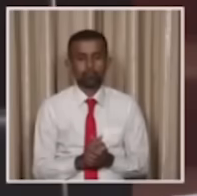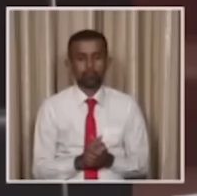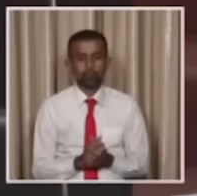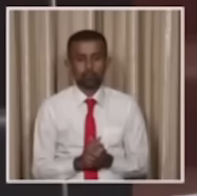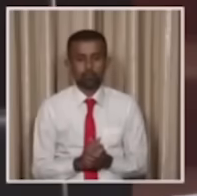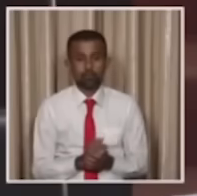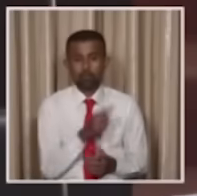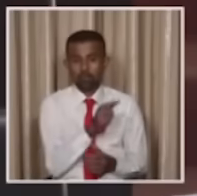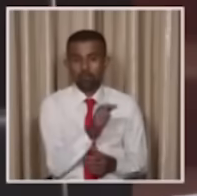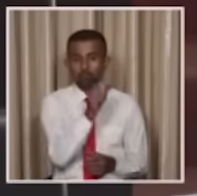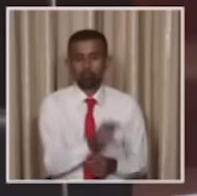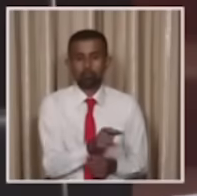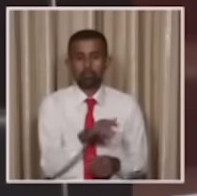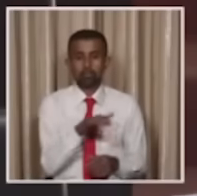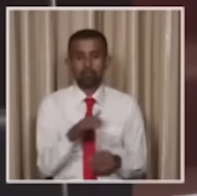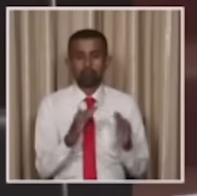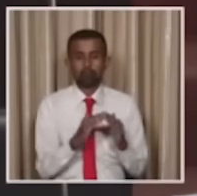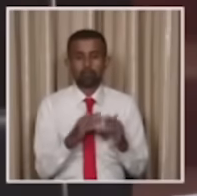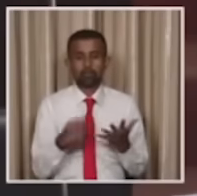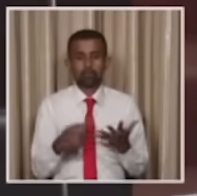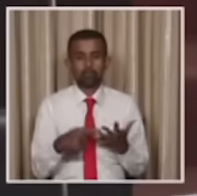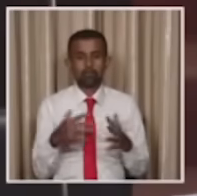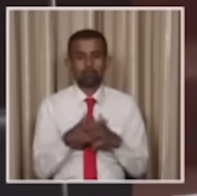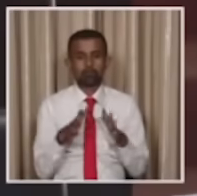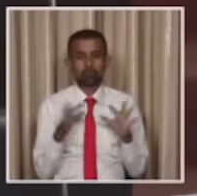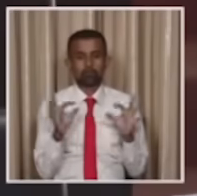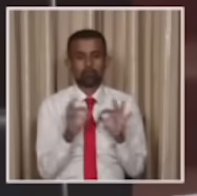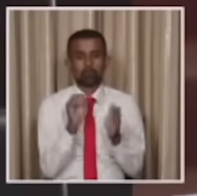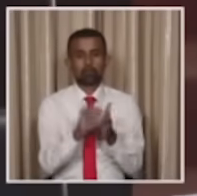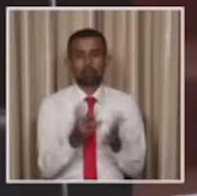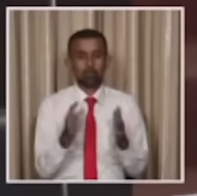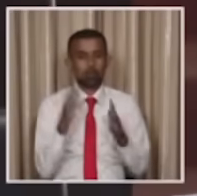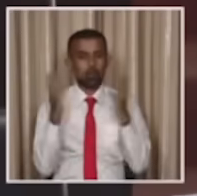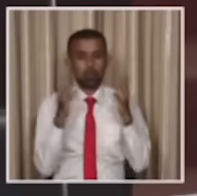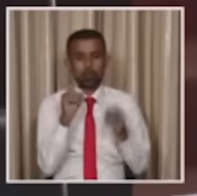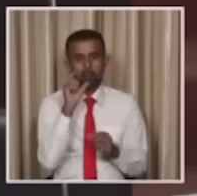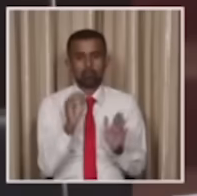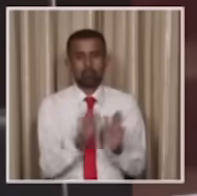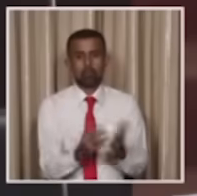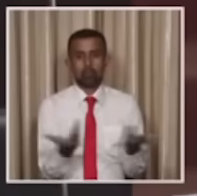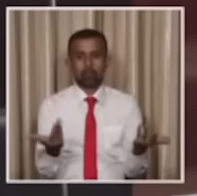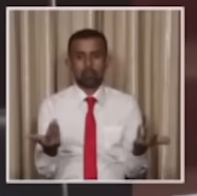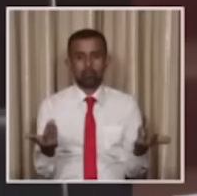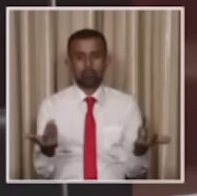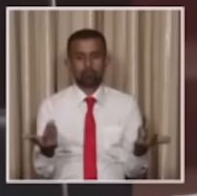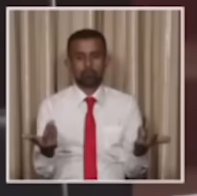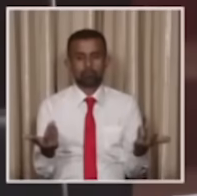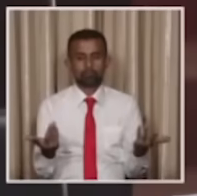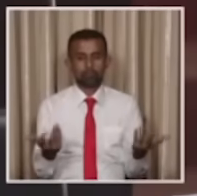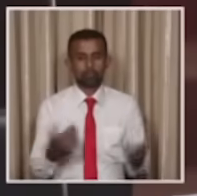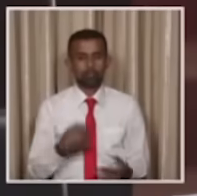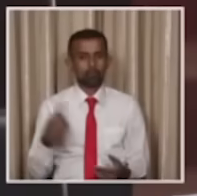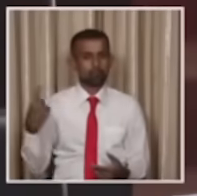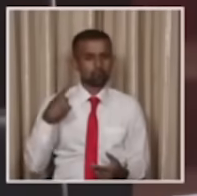හැබැයි ඒ පුද්ගලයාගේ වත්කම් වෙබ්සයිට් එකට දාලා නැහැ. ලෝකෙට පෙන්න මං ඉල්ලීමක් කරනවා. ඔය අපිට ඇගිල්ල